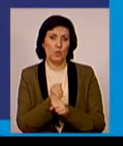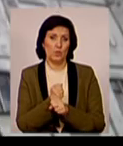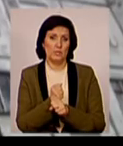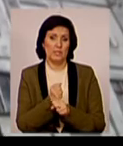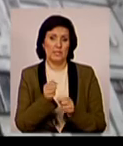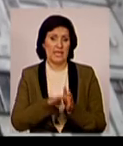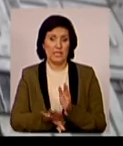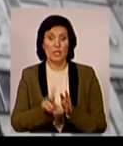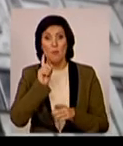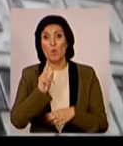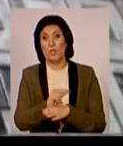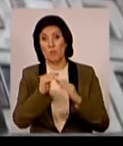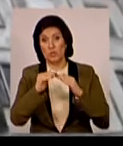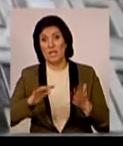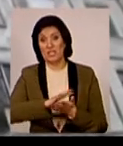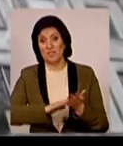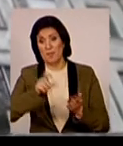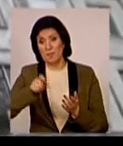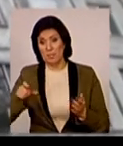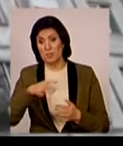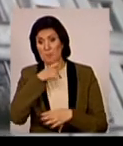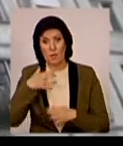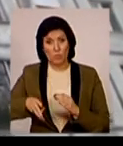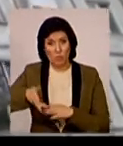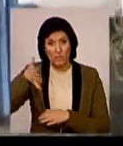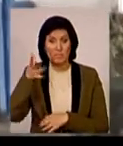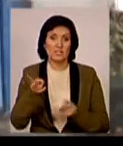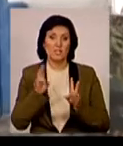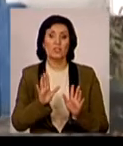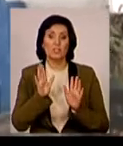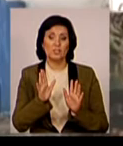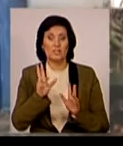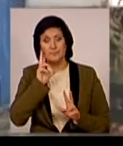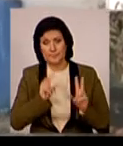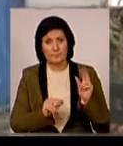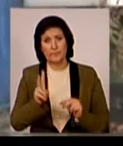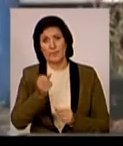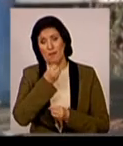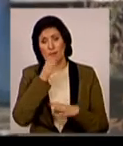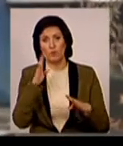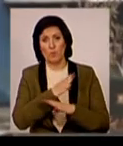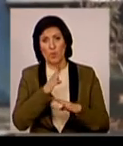гірше. А поки ремонт даху триває, мешканцям багатоповерхівки залишається лише сподіватись